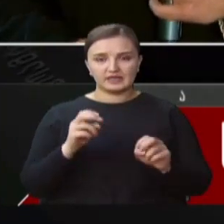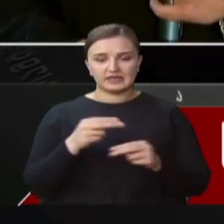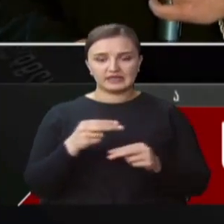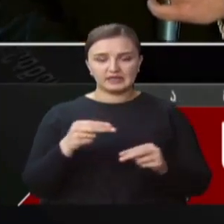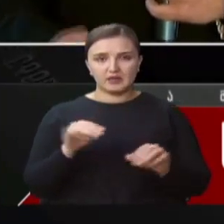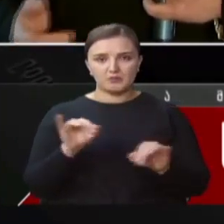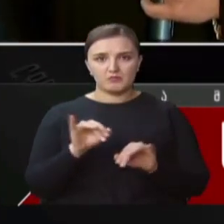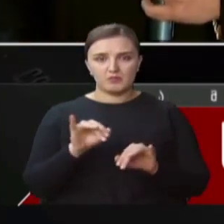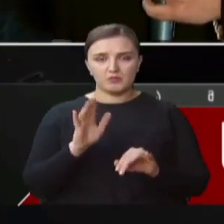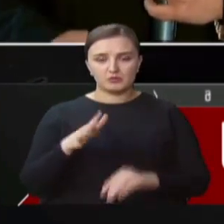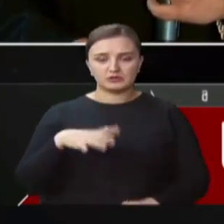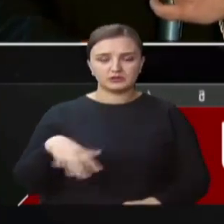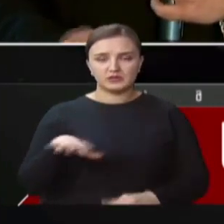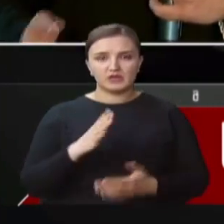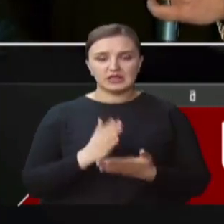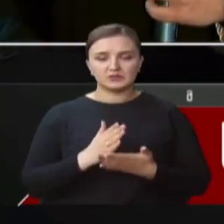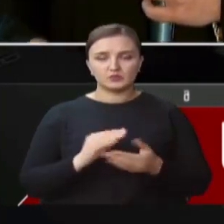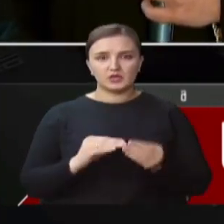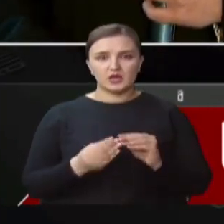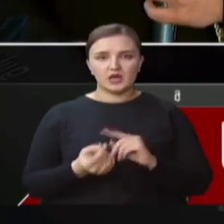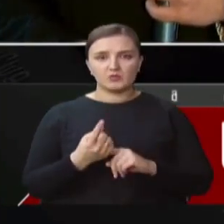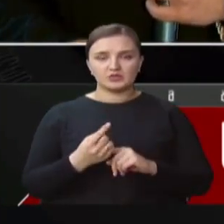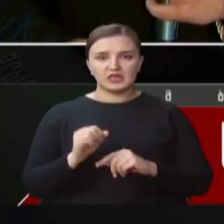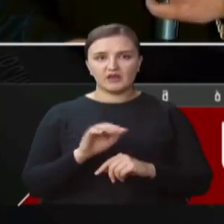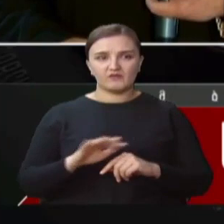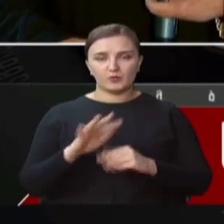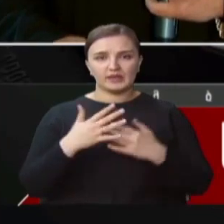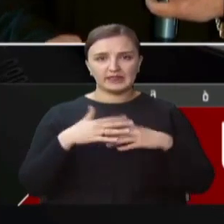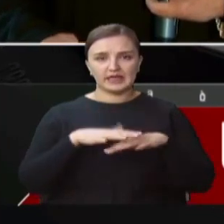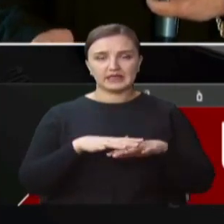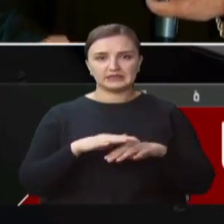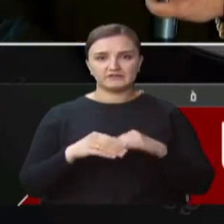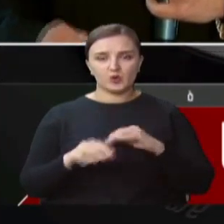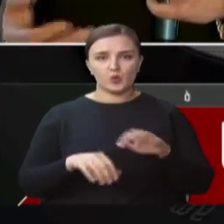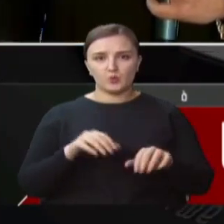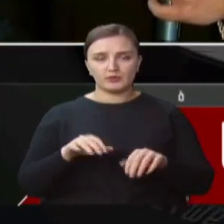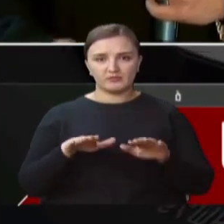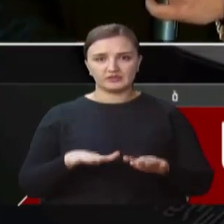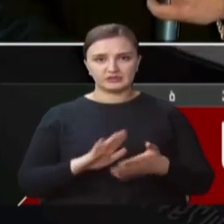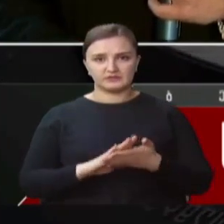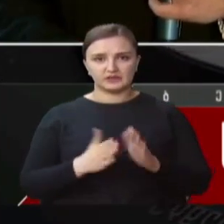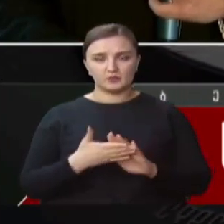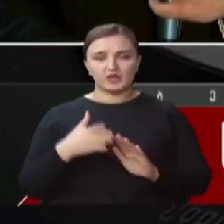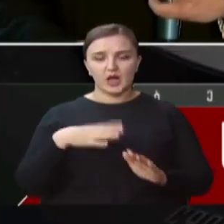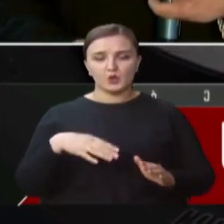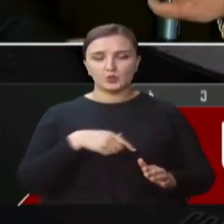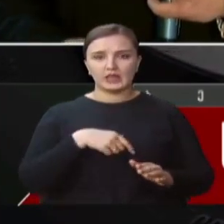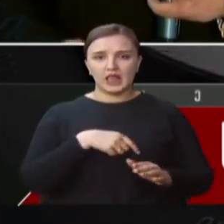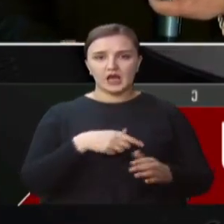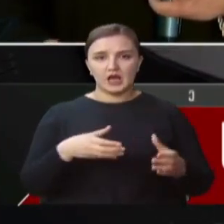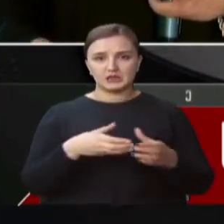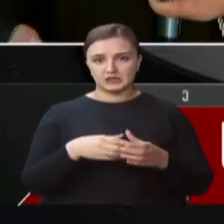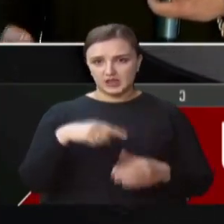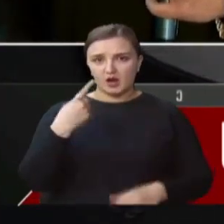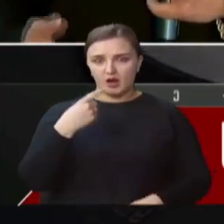არსებული გამოწვევები, ქვეყნის ევროინტეგრაცია და ოკუპირებულ რეგიონებში არსებული ვითარება. ასევე როგორც ქართული დელეგაციის წევრები